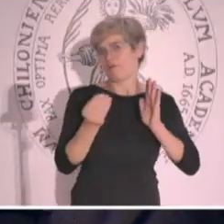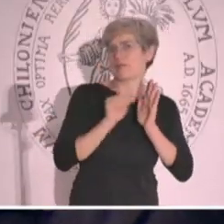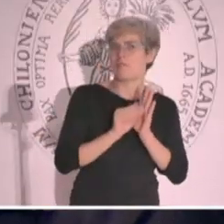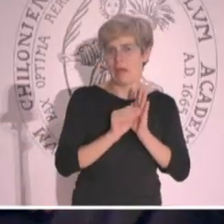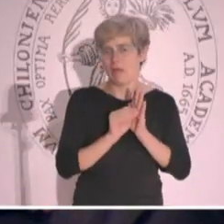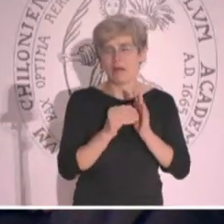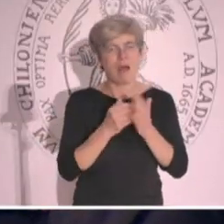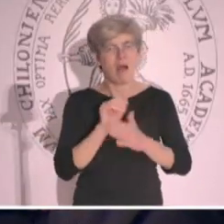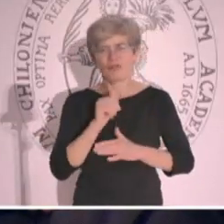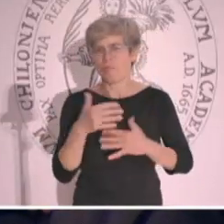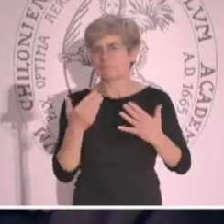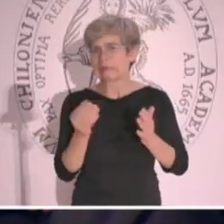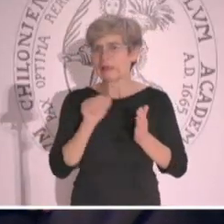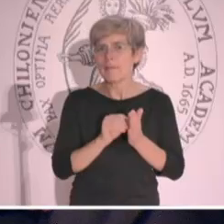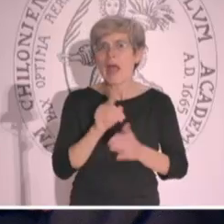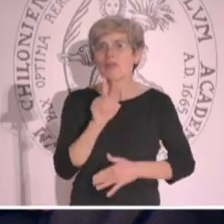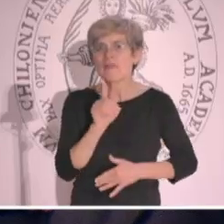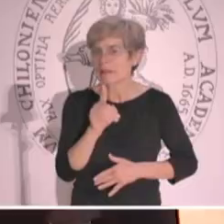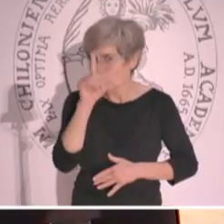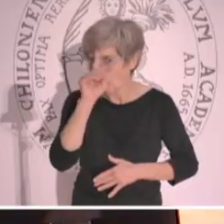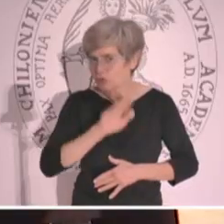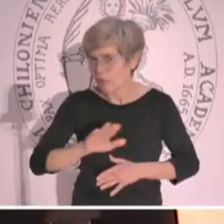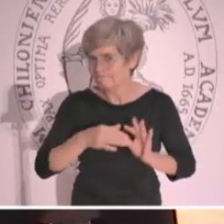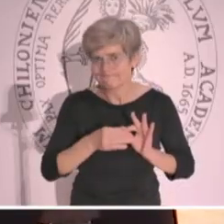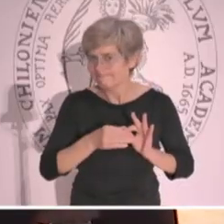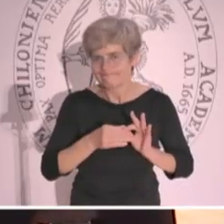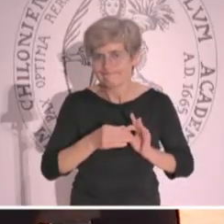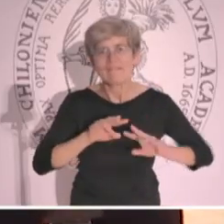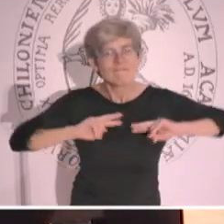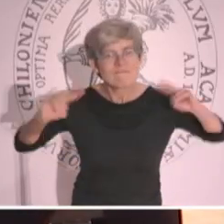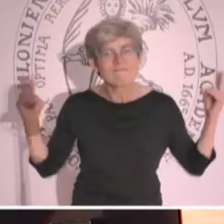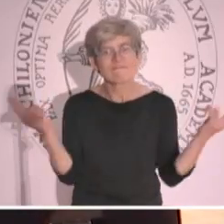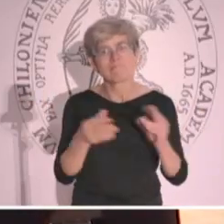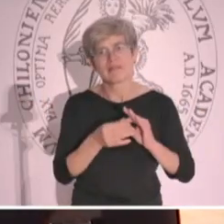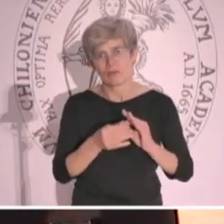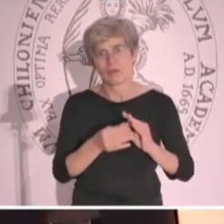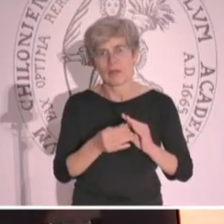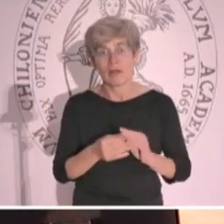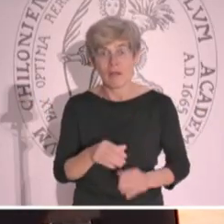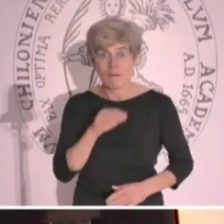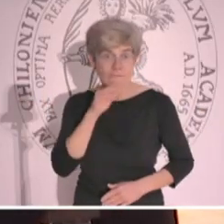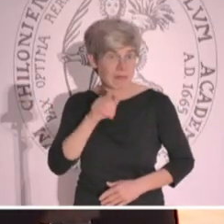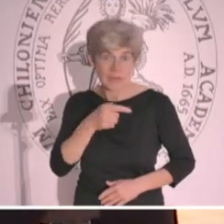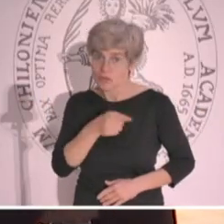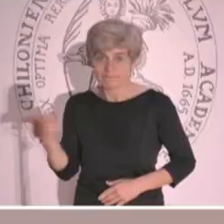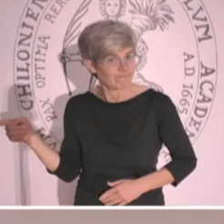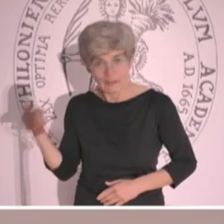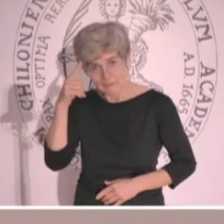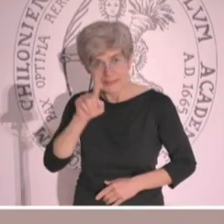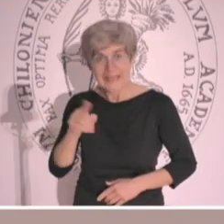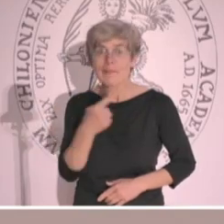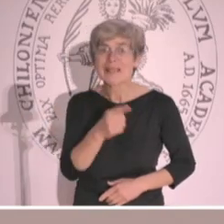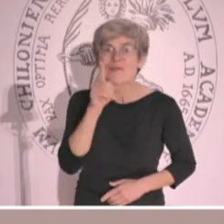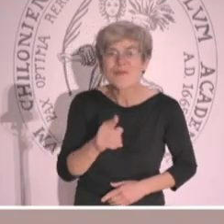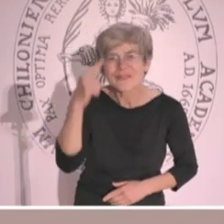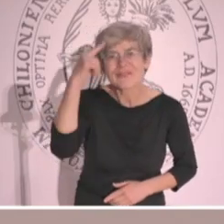sondern weltweit. Und das ist etwas, was viele gar nicht so genau wissen und was Sie aber unbedingt wissen sollten, weil das